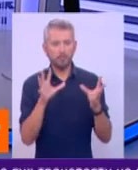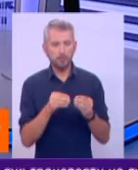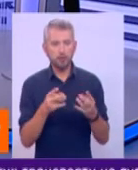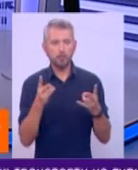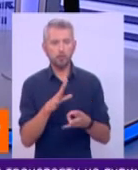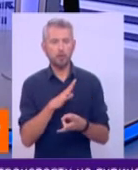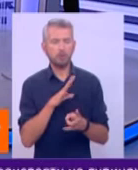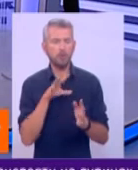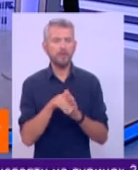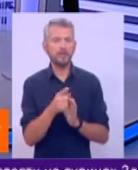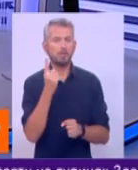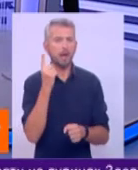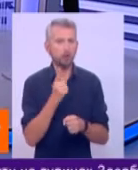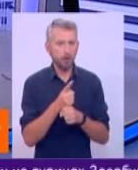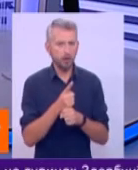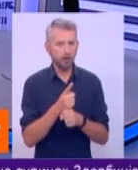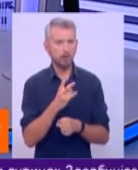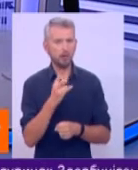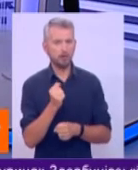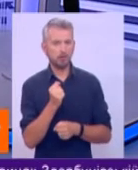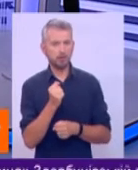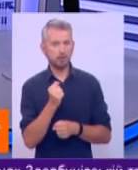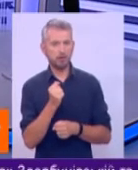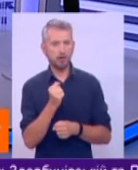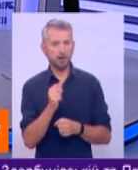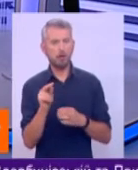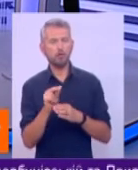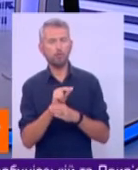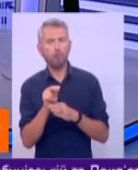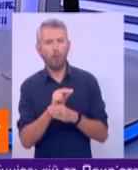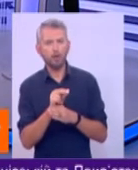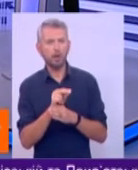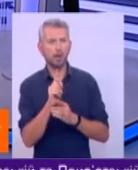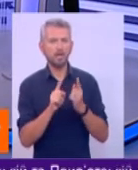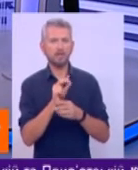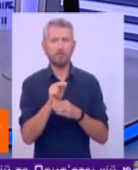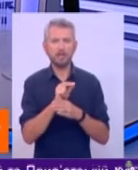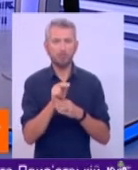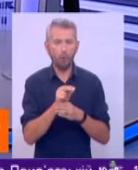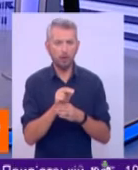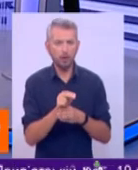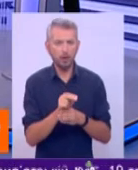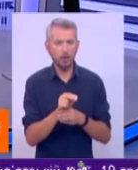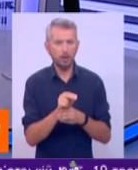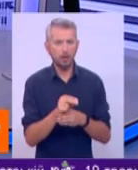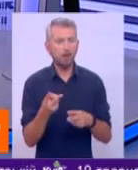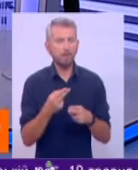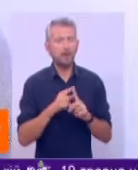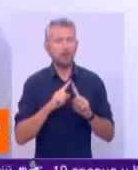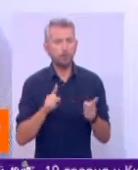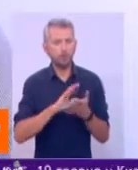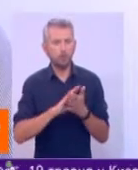было ввести мораторий вообще на ремонтные, на реставрационные, без особенных